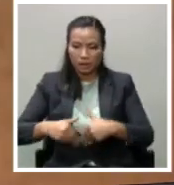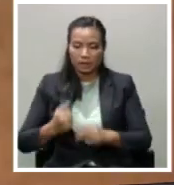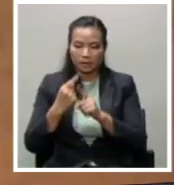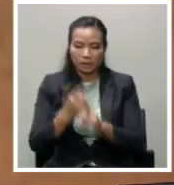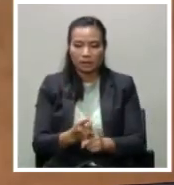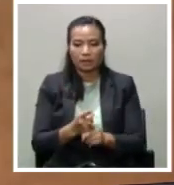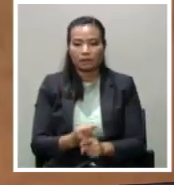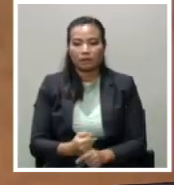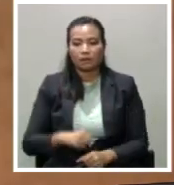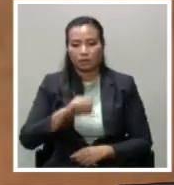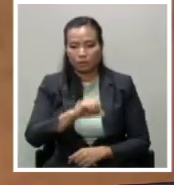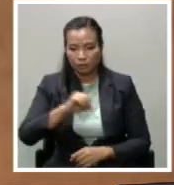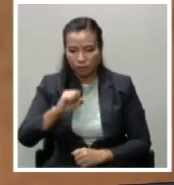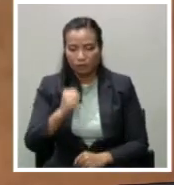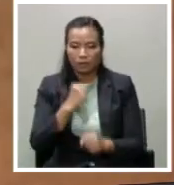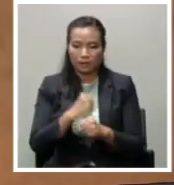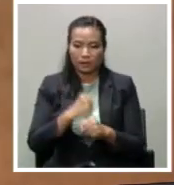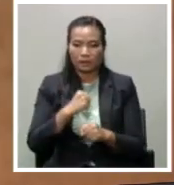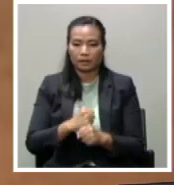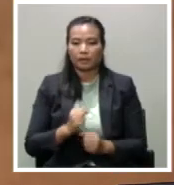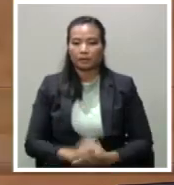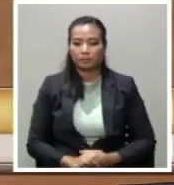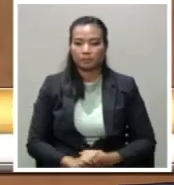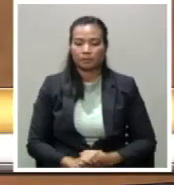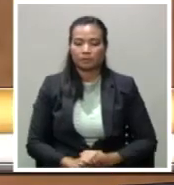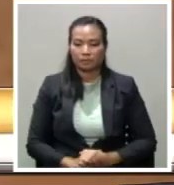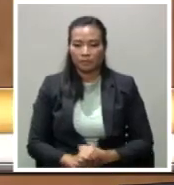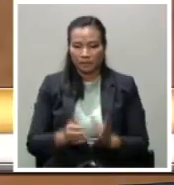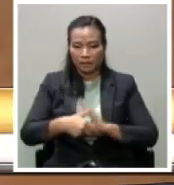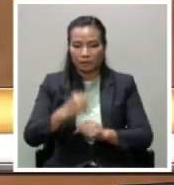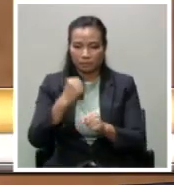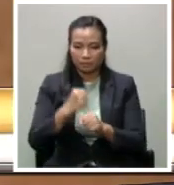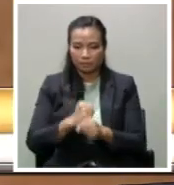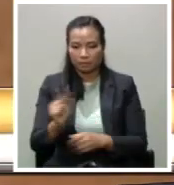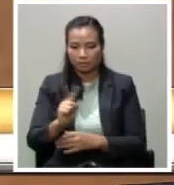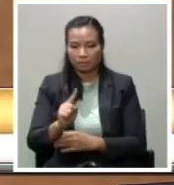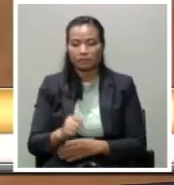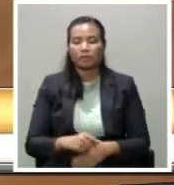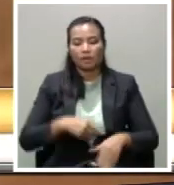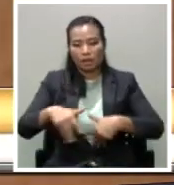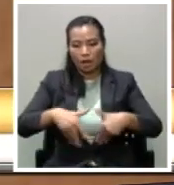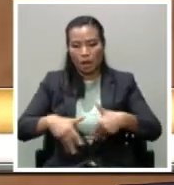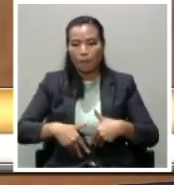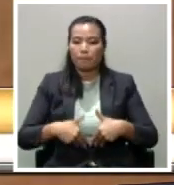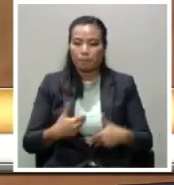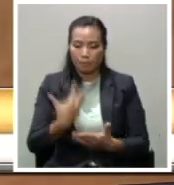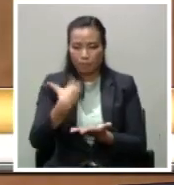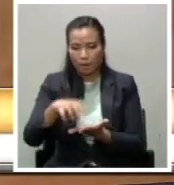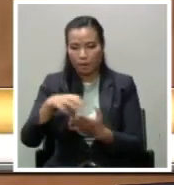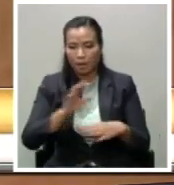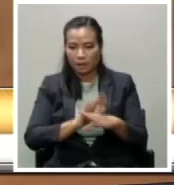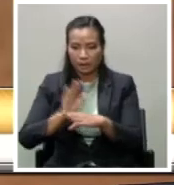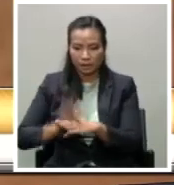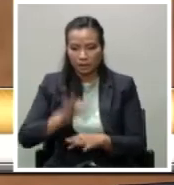ภารกิจของสสซึ่งเขาจะปฏิบัติหน้าที่อย่างไรพี่น้องก็มีสิทธิ์ที่จะบอกกล่าวเขาได้